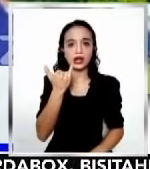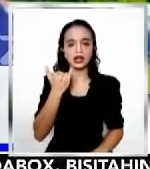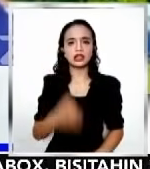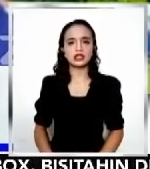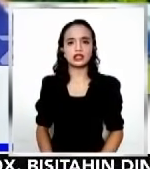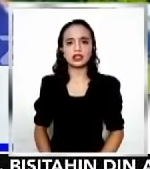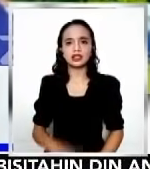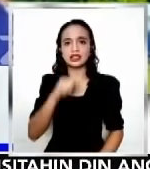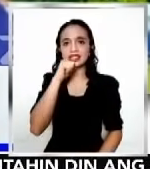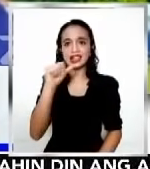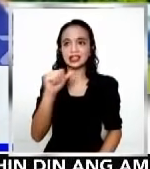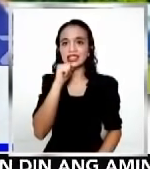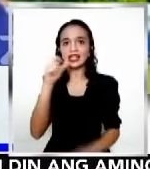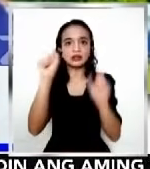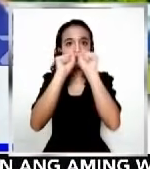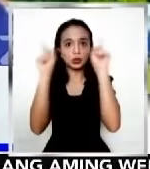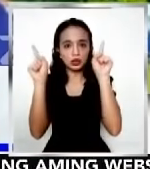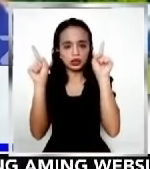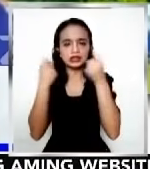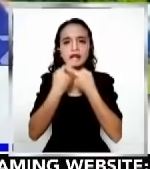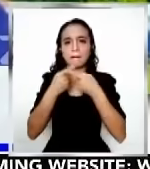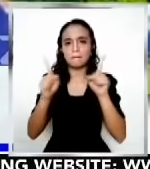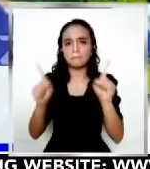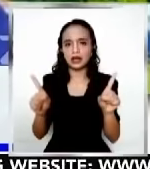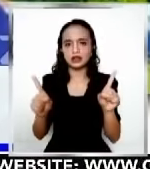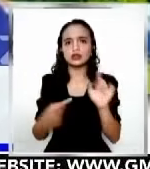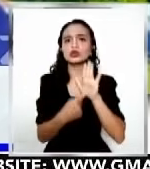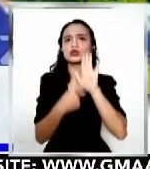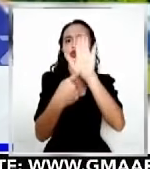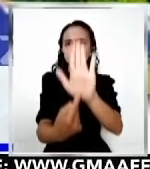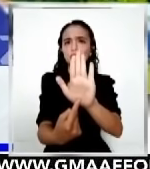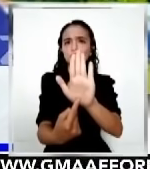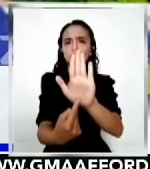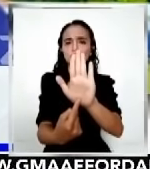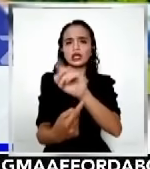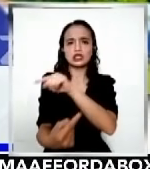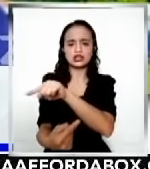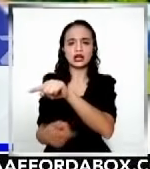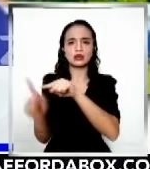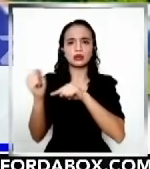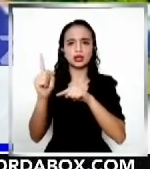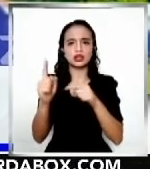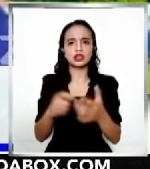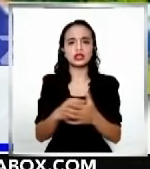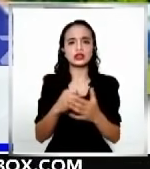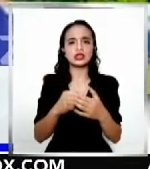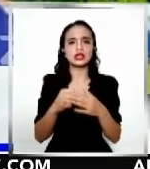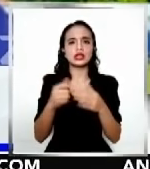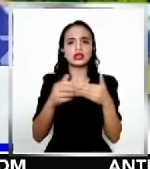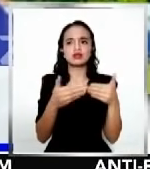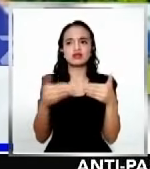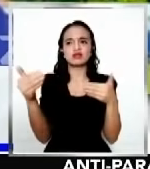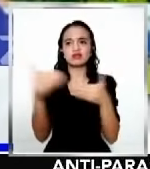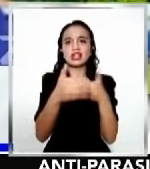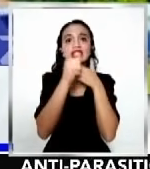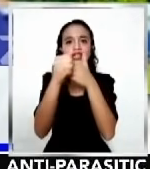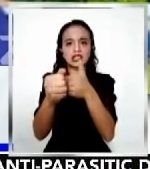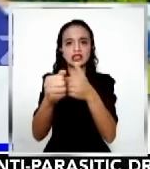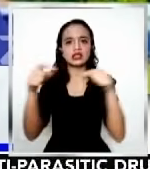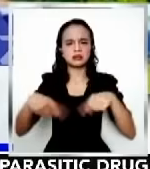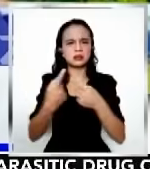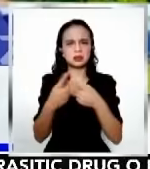hindi ipakita niya na he is on top of the situation. But it appears, no, he's just